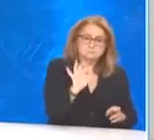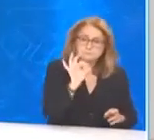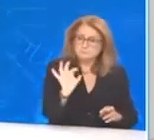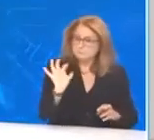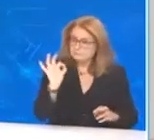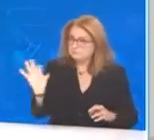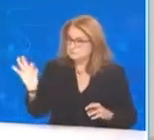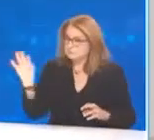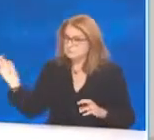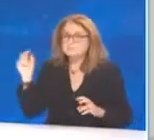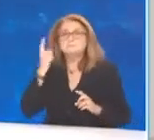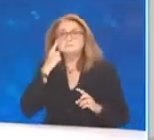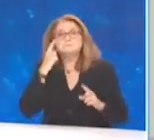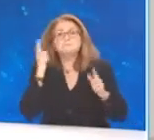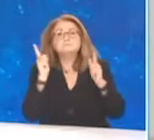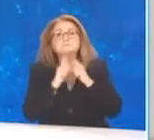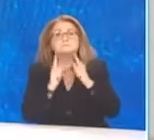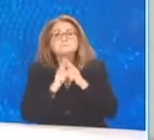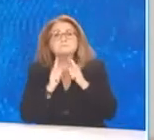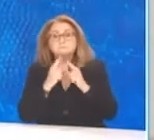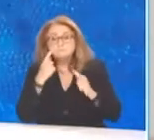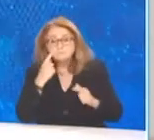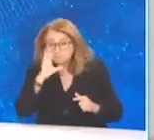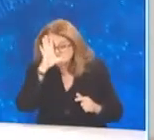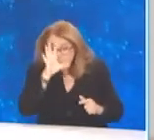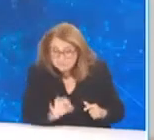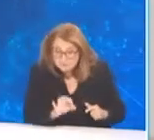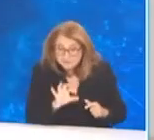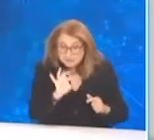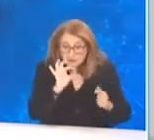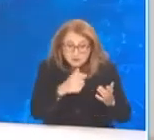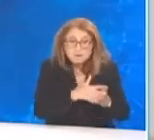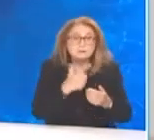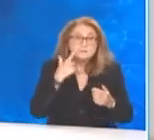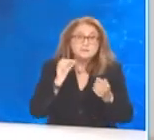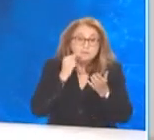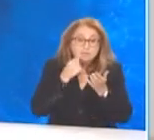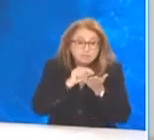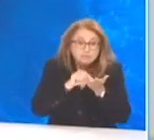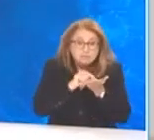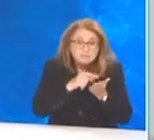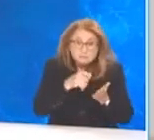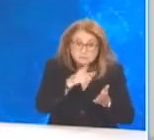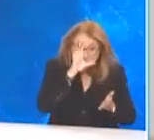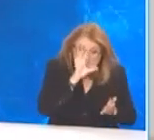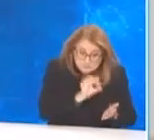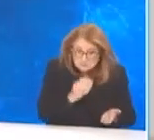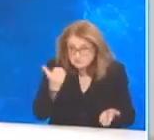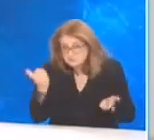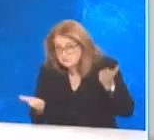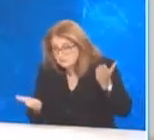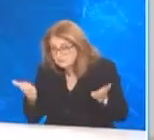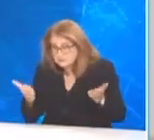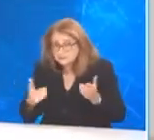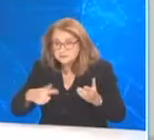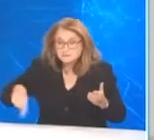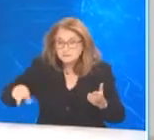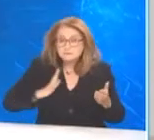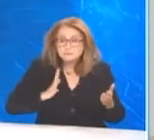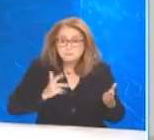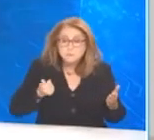να δούμε ποια είναι η σχέση των πραγματικών κρουσμάτων που αναγνωρίζουμε σε σχέση με την ίδια την κοινότητα. Αυτά τα στοιχεία τα έχουν